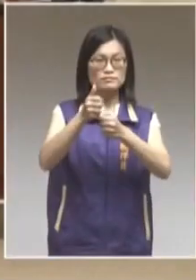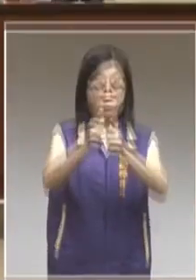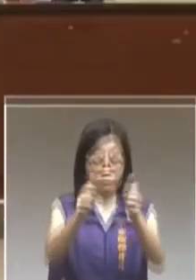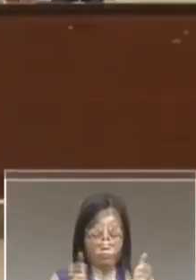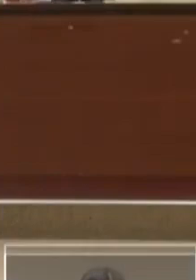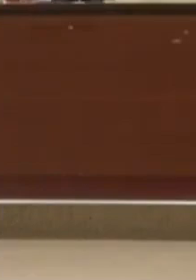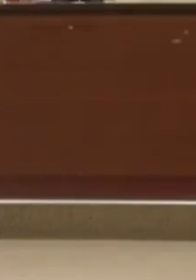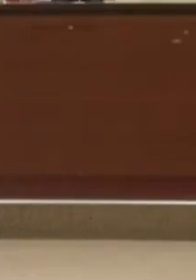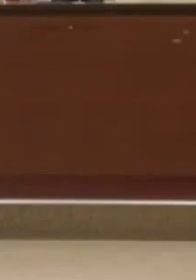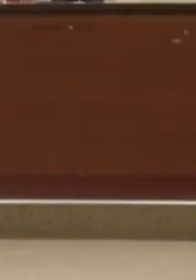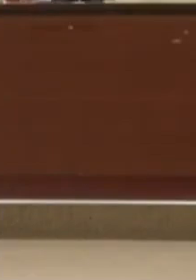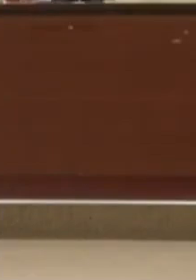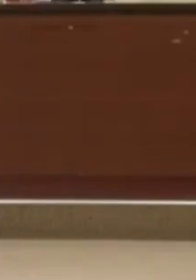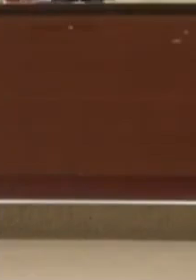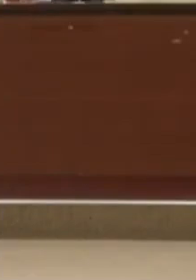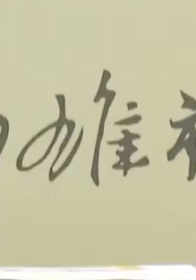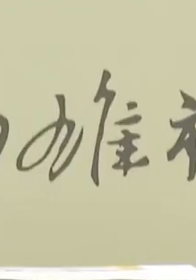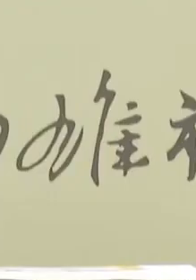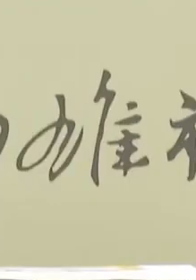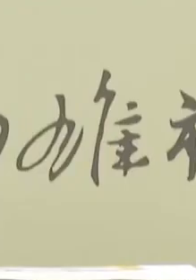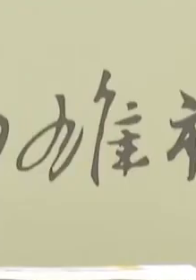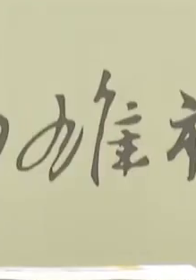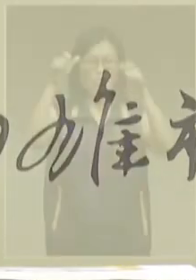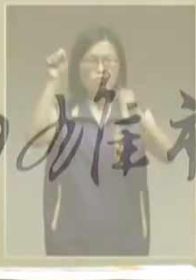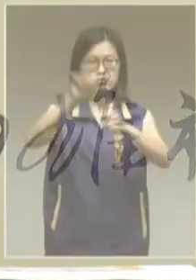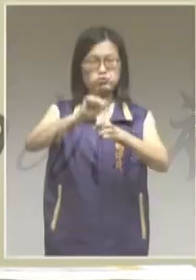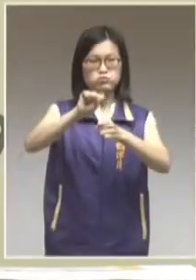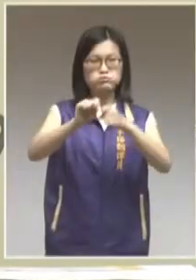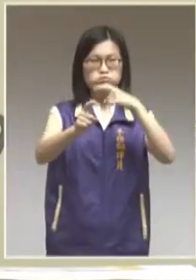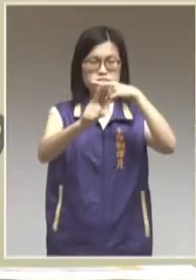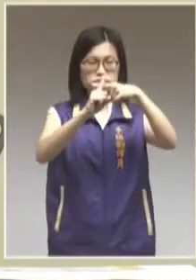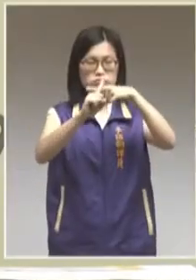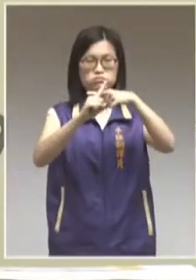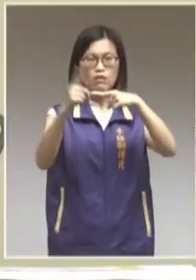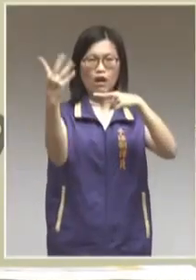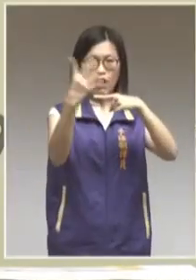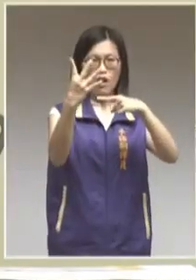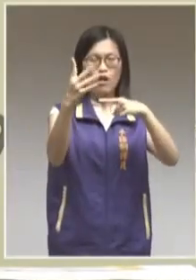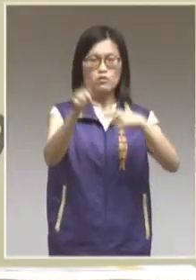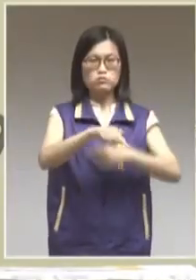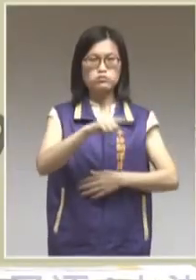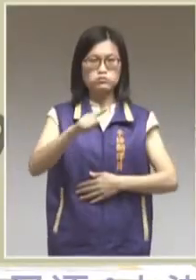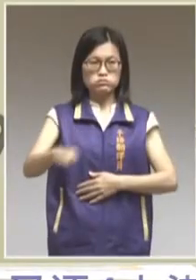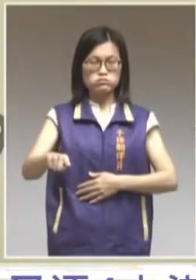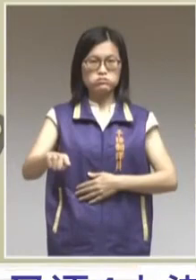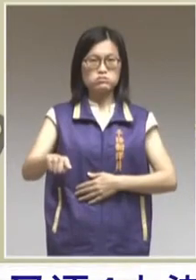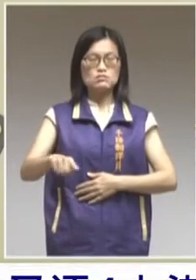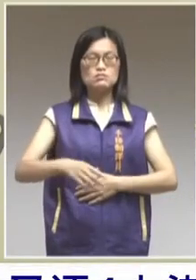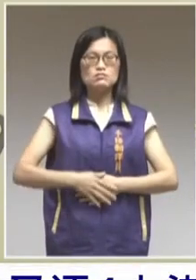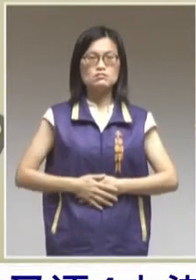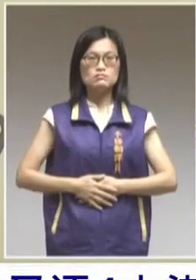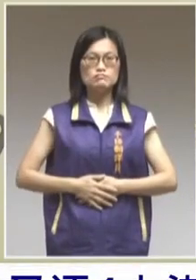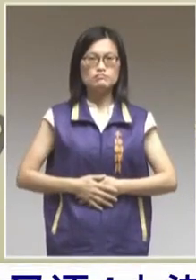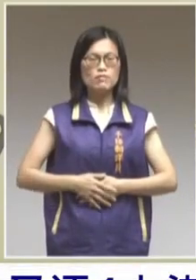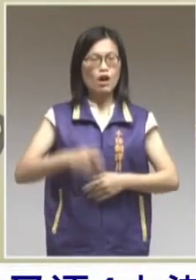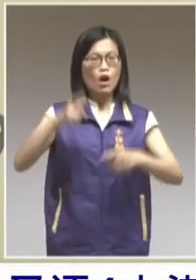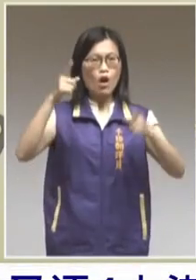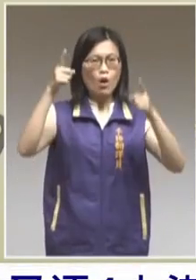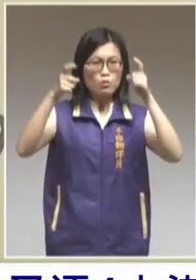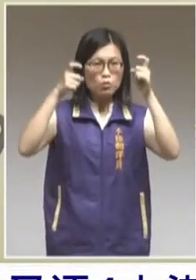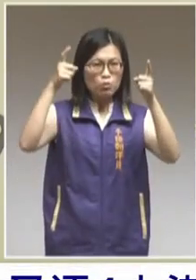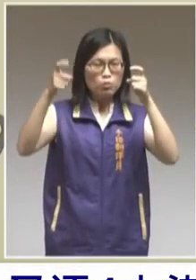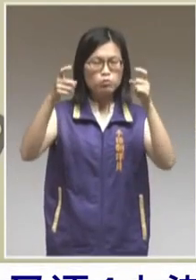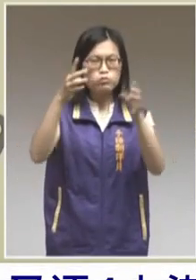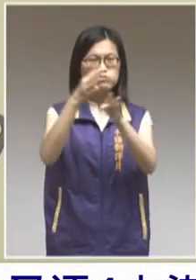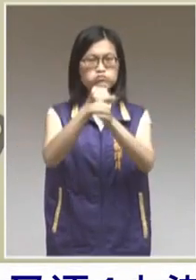大家午安。今天高雄有四个本土的个案，是属于过年期